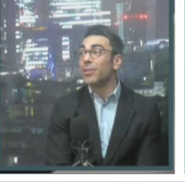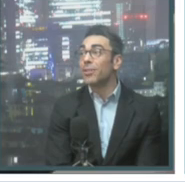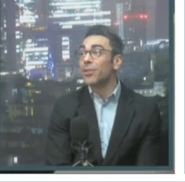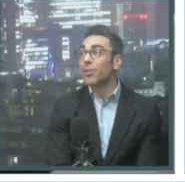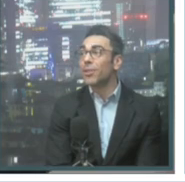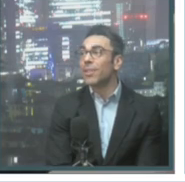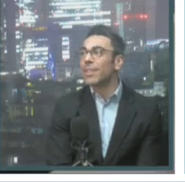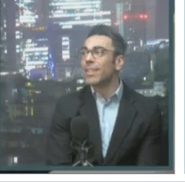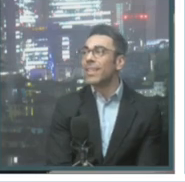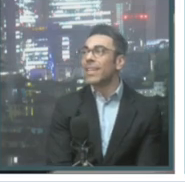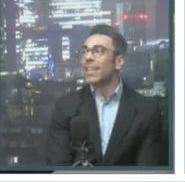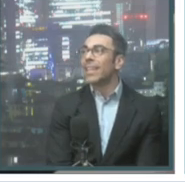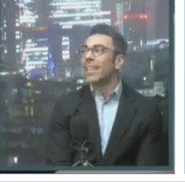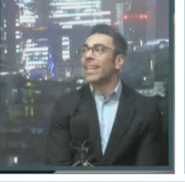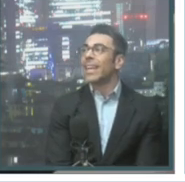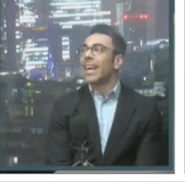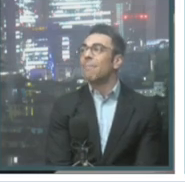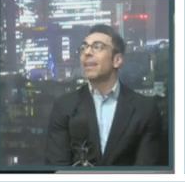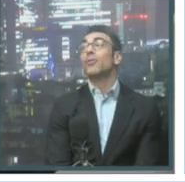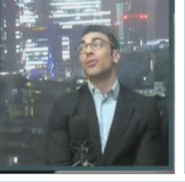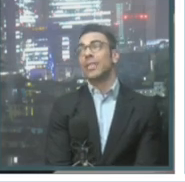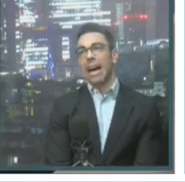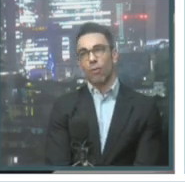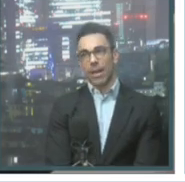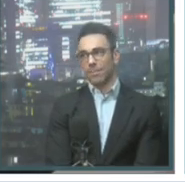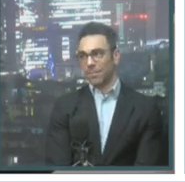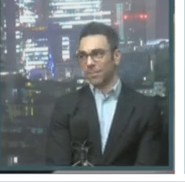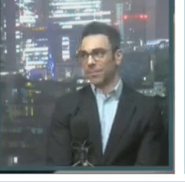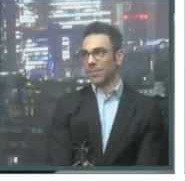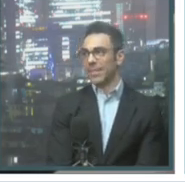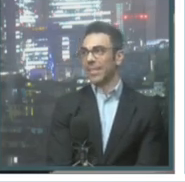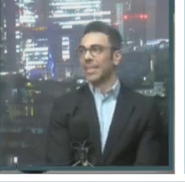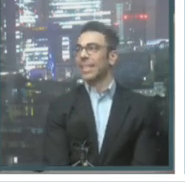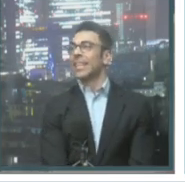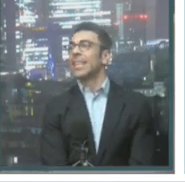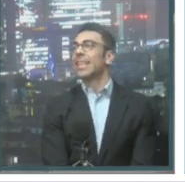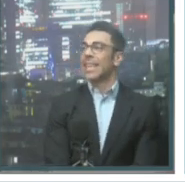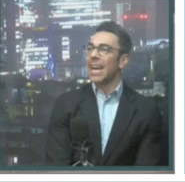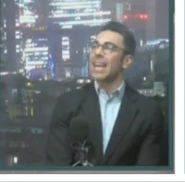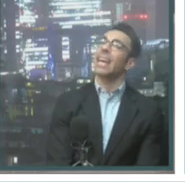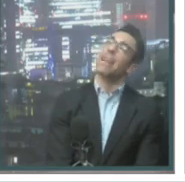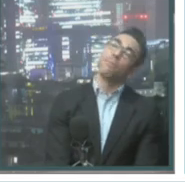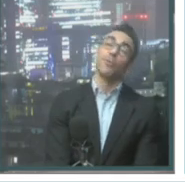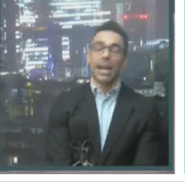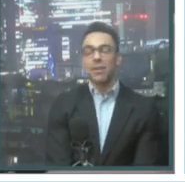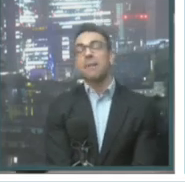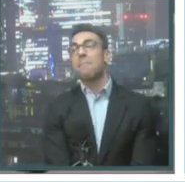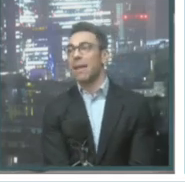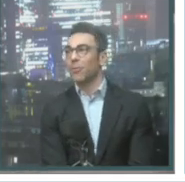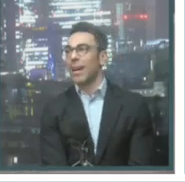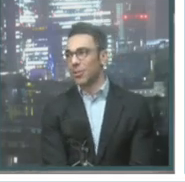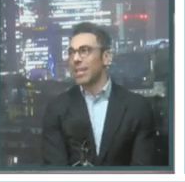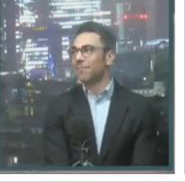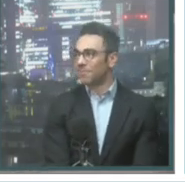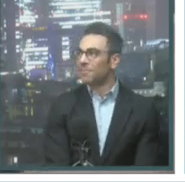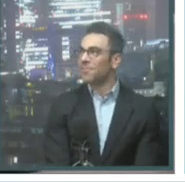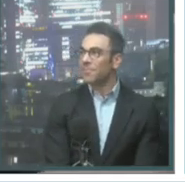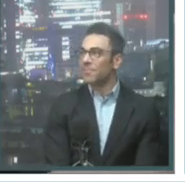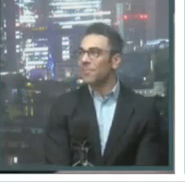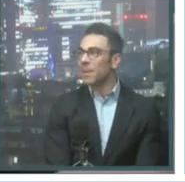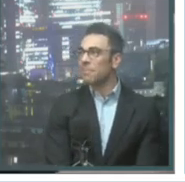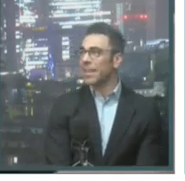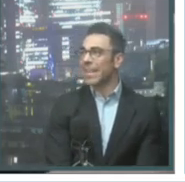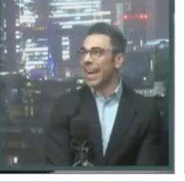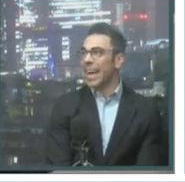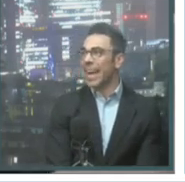preferito è alberto diavola cioè contrario di hunter turchia deve incontrare di alberto angela